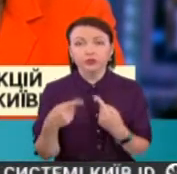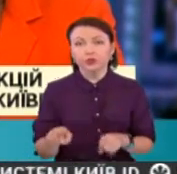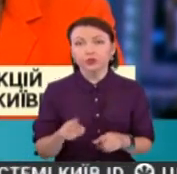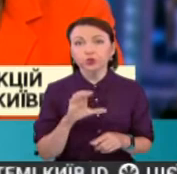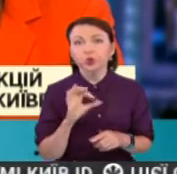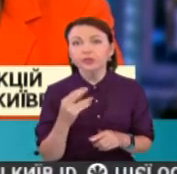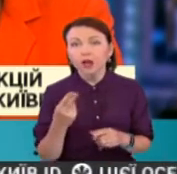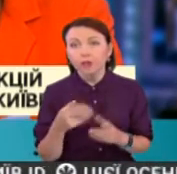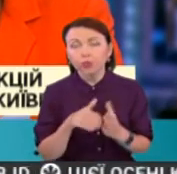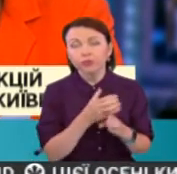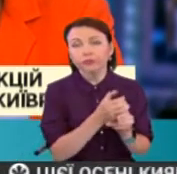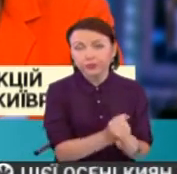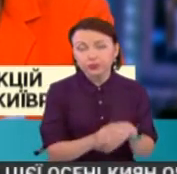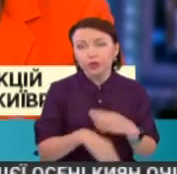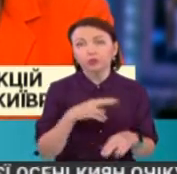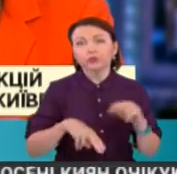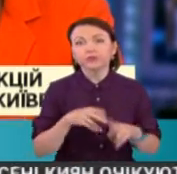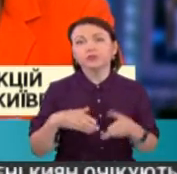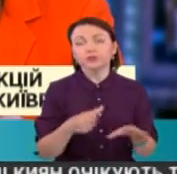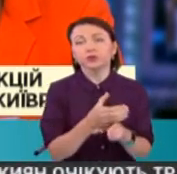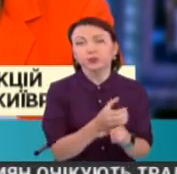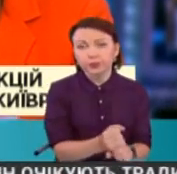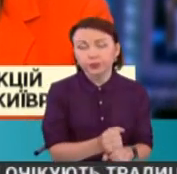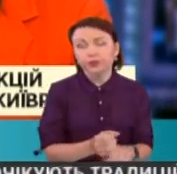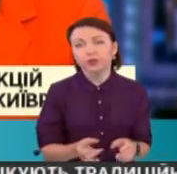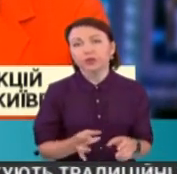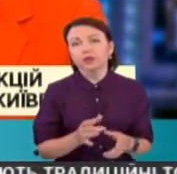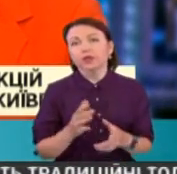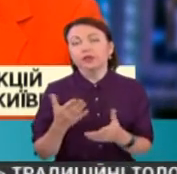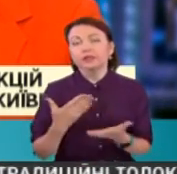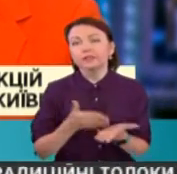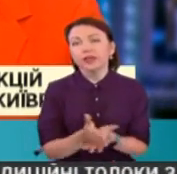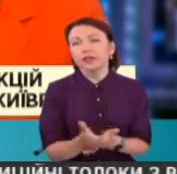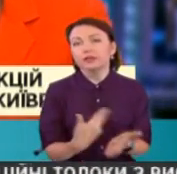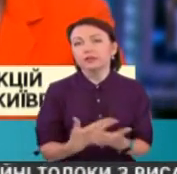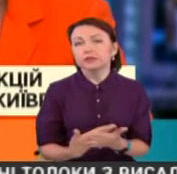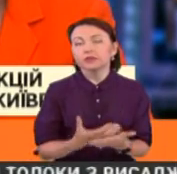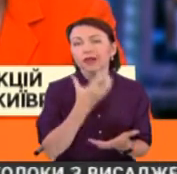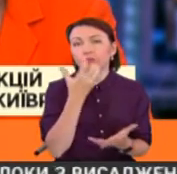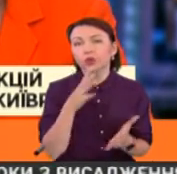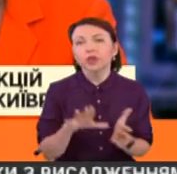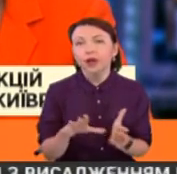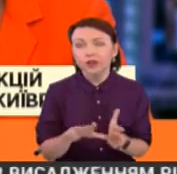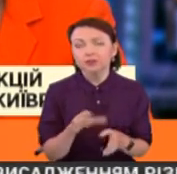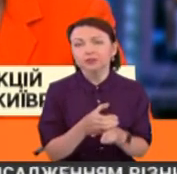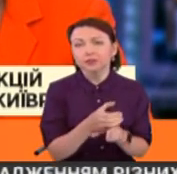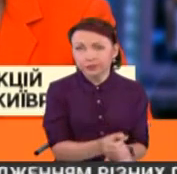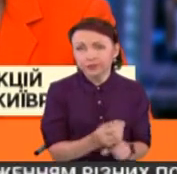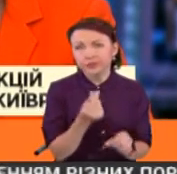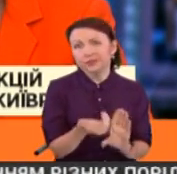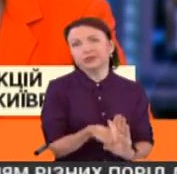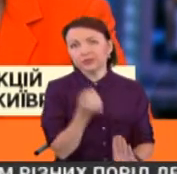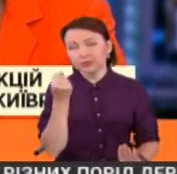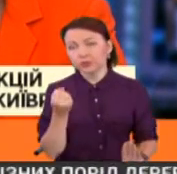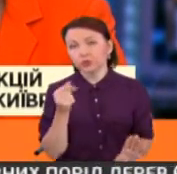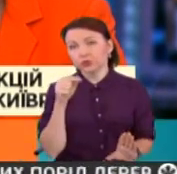ж соціалки, з будівництва доріг, з сфери там теплоенергетики, заберуть